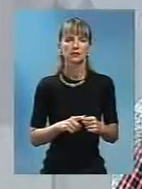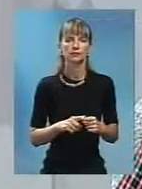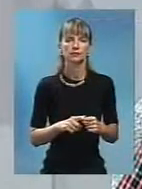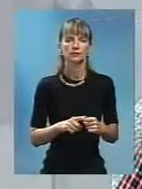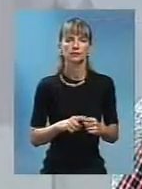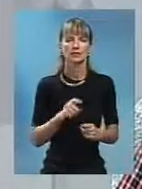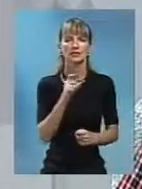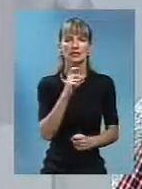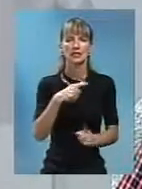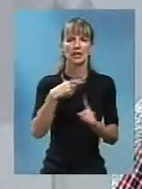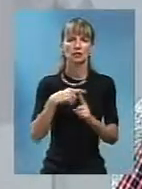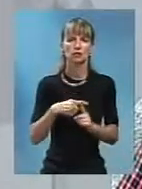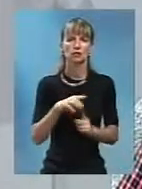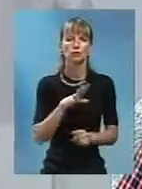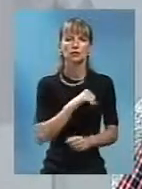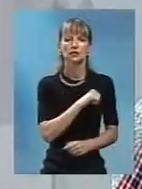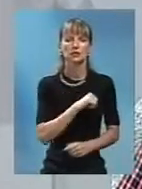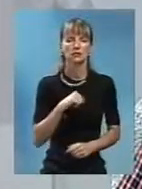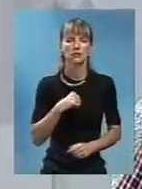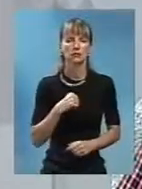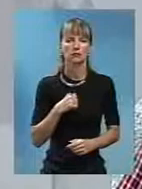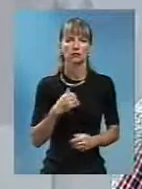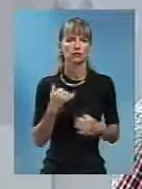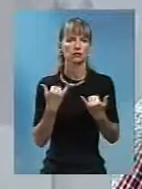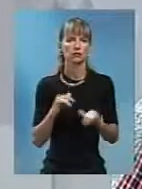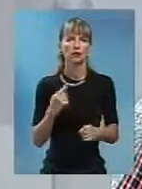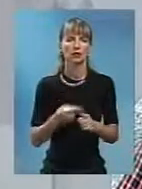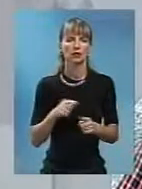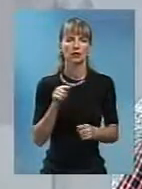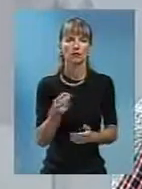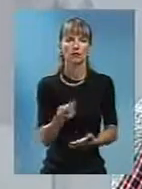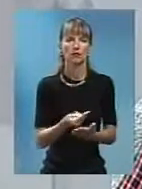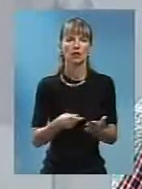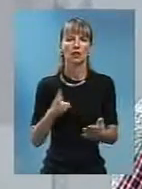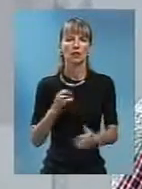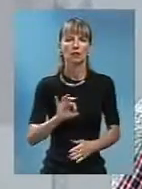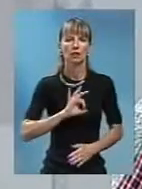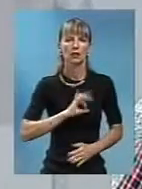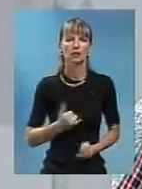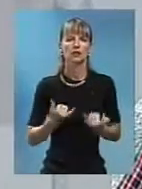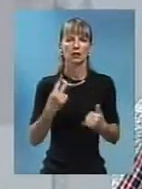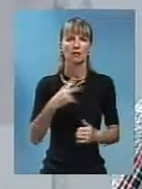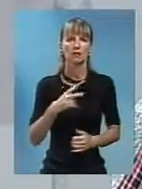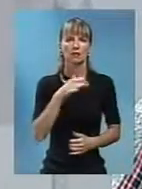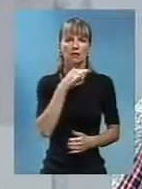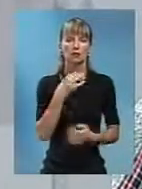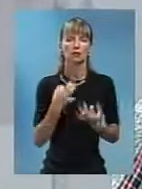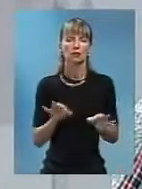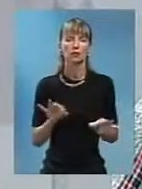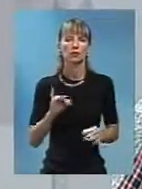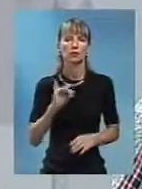з хрестом тризуб був самим вражаючим. Тому я його зобразив на медалі, присвяченій 20-річчю Незалежності,